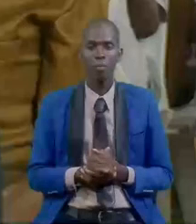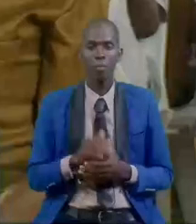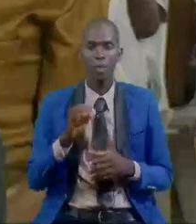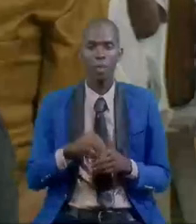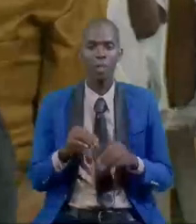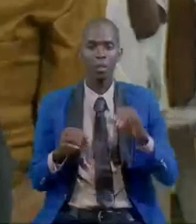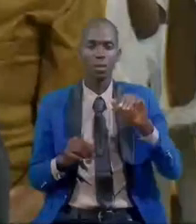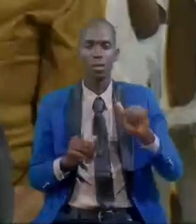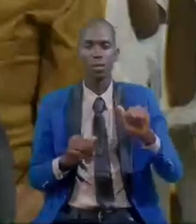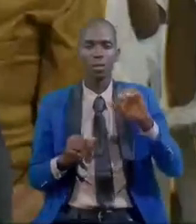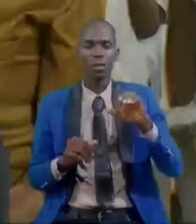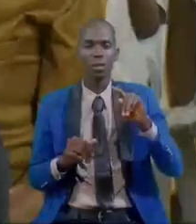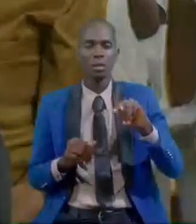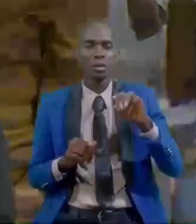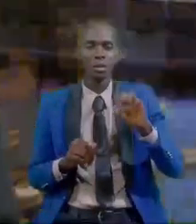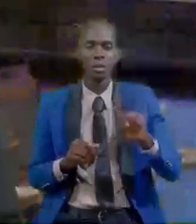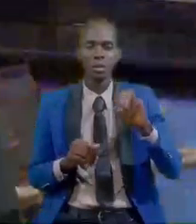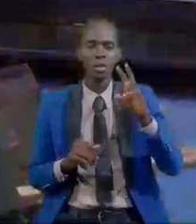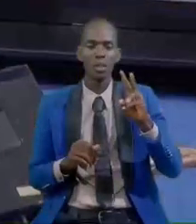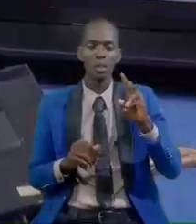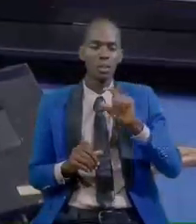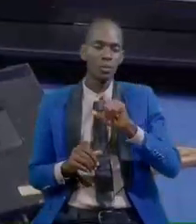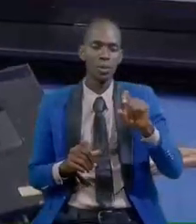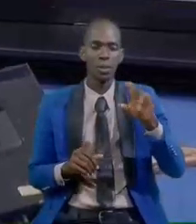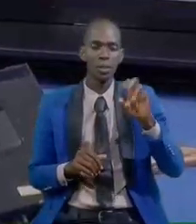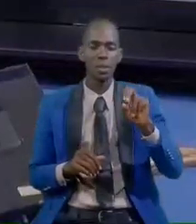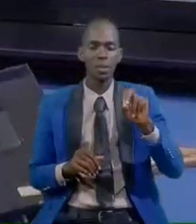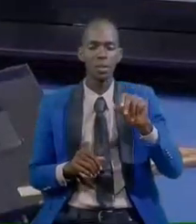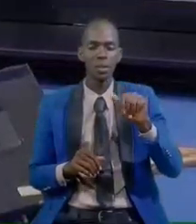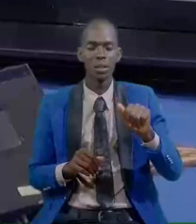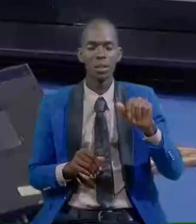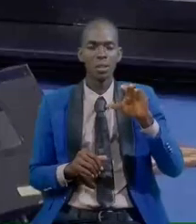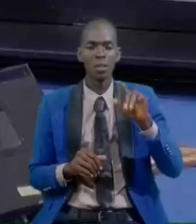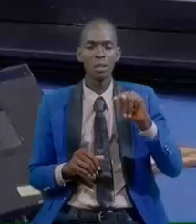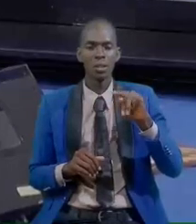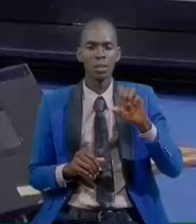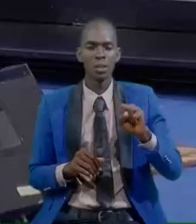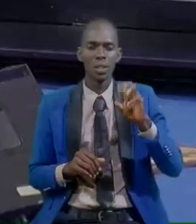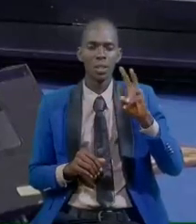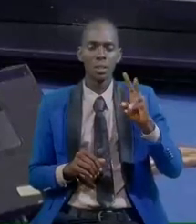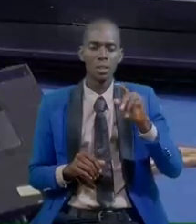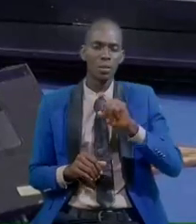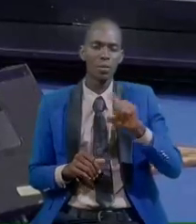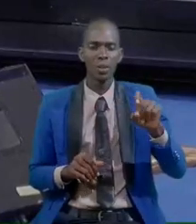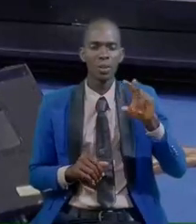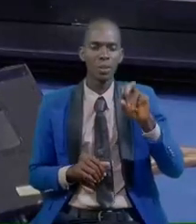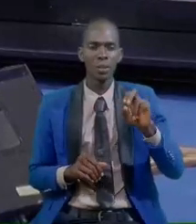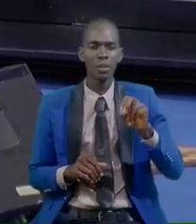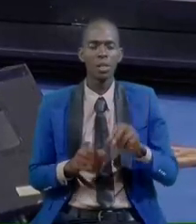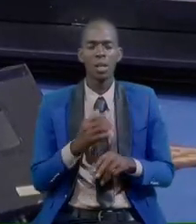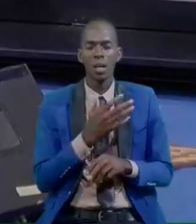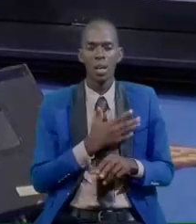Actes des Apôtres, chapitre 16, verset 30. Actes 16, verset